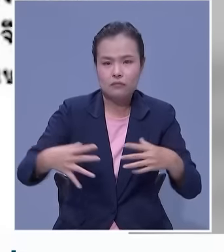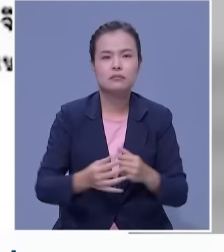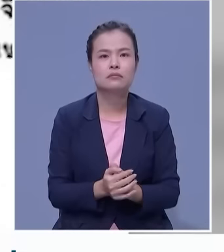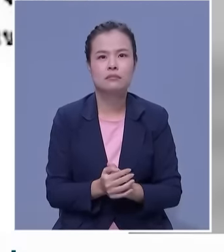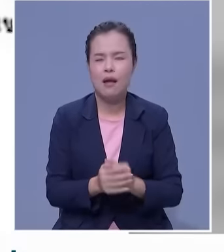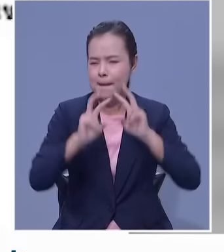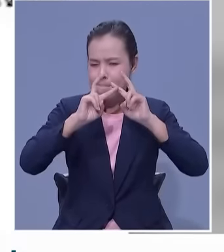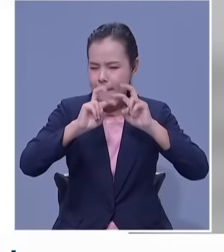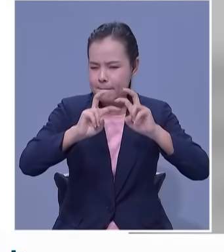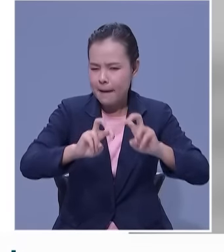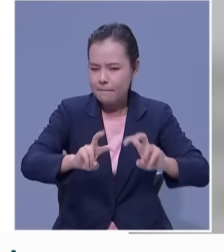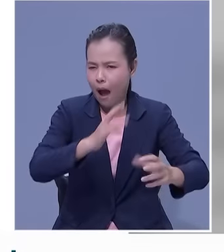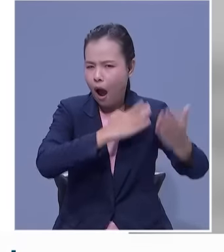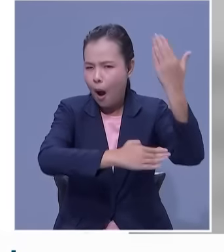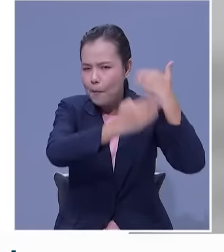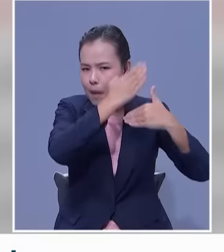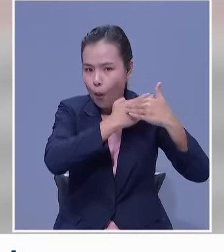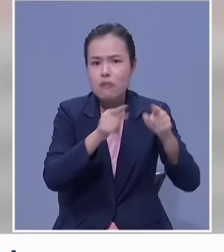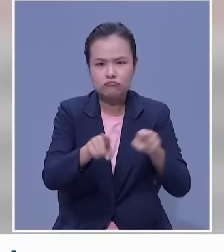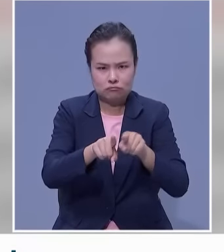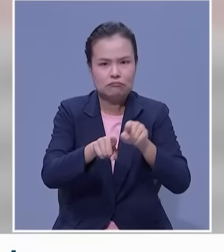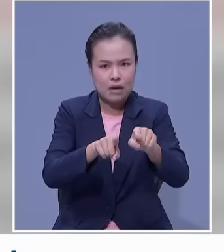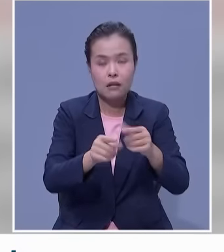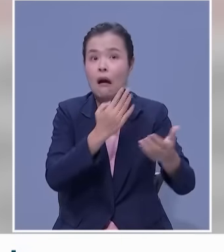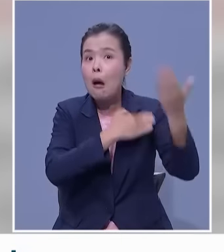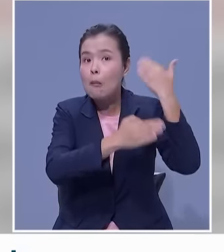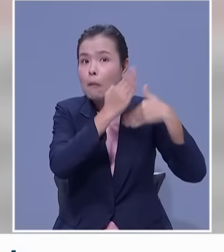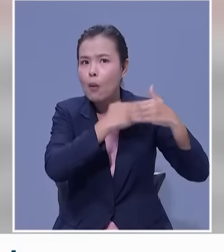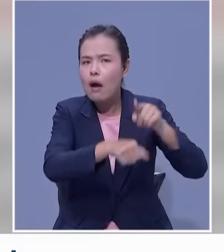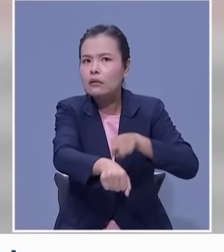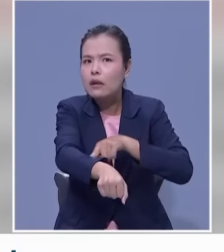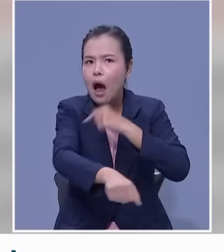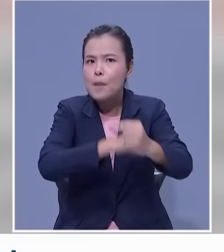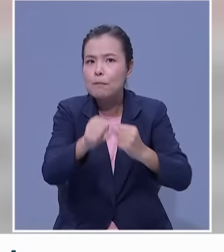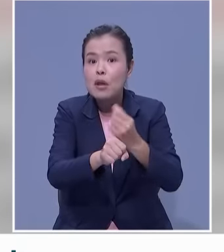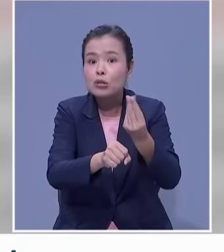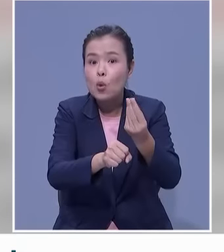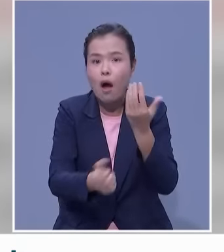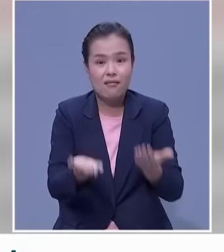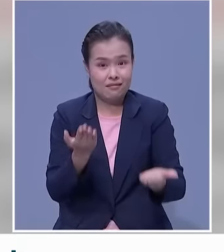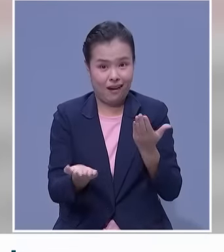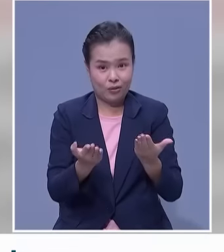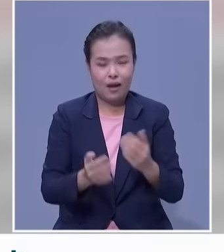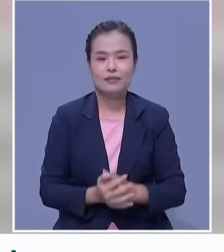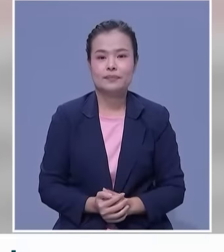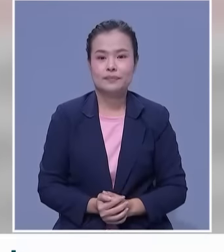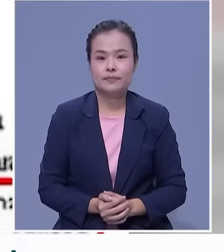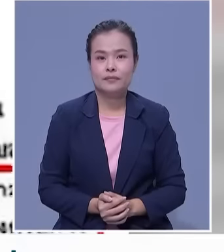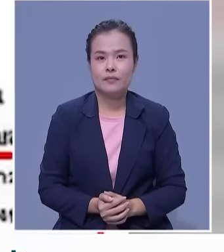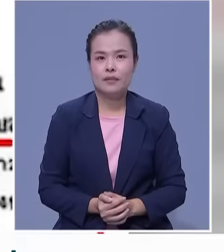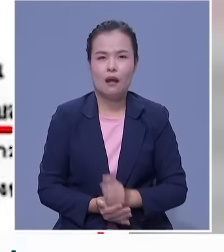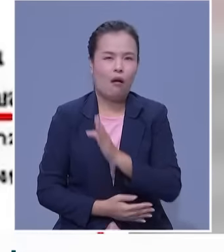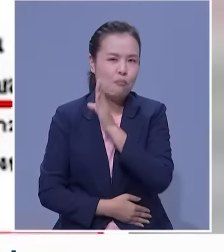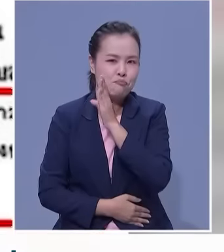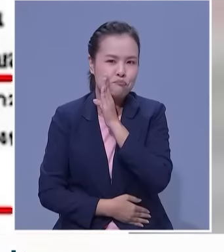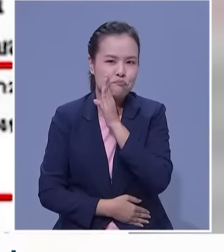มีการขุดคุ้ยประวัติขึ้นมาแบบนี้ทันทีอเป็นประวัติแม้ว่าจะทำมากี่ปีแล้วก็ตามนะแล้วก็ในรายละเอียดของหนังสือก็บอกว่าเป็นการปลอม